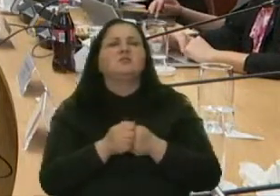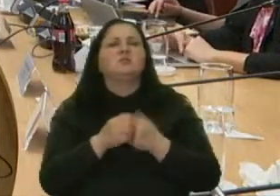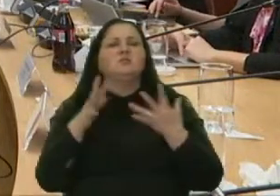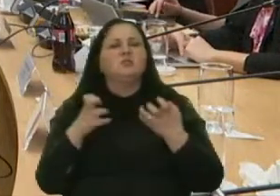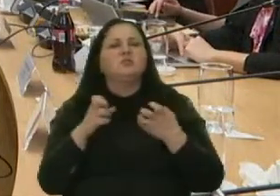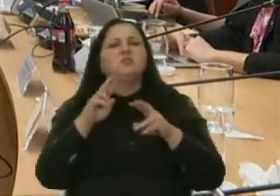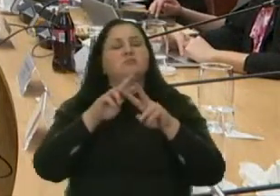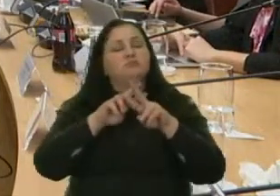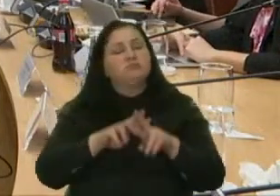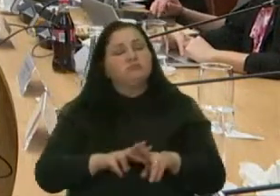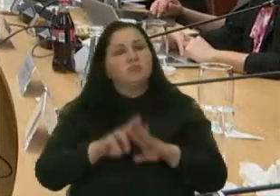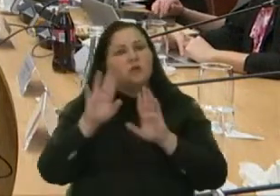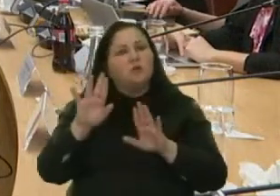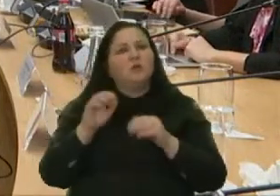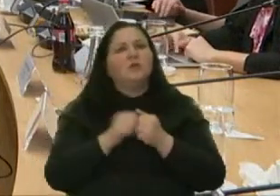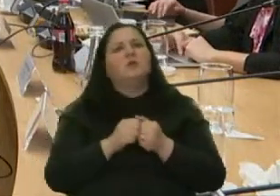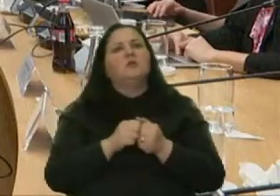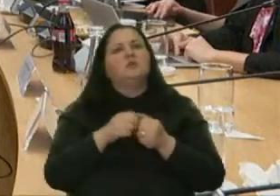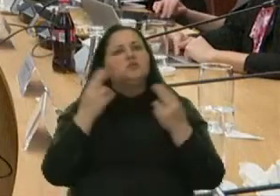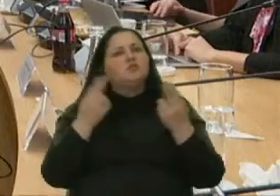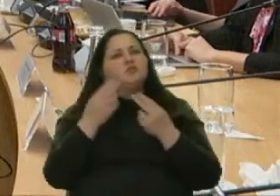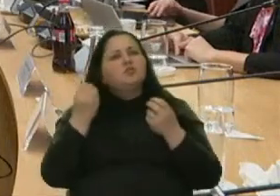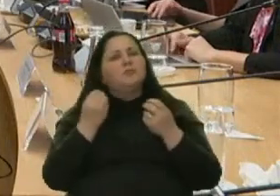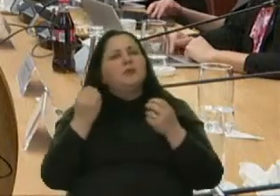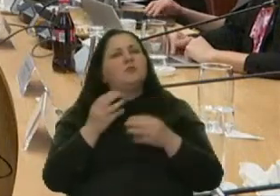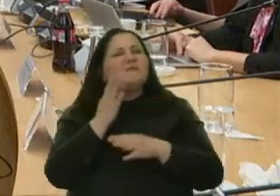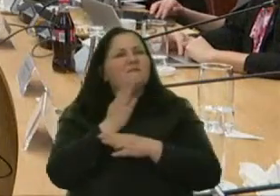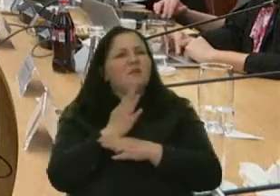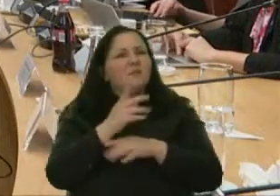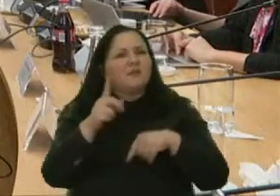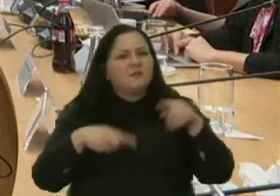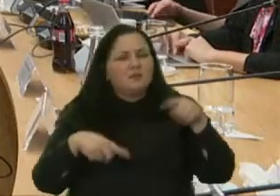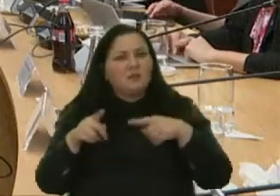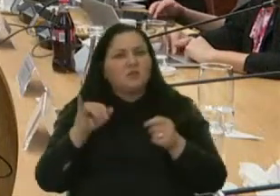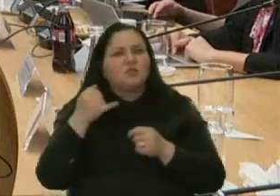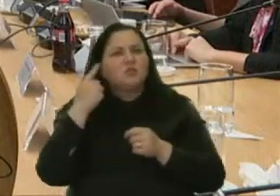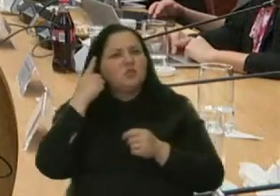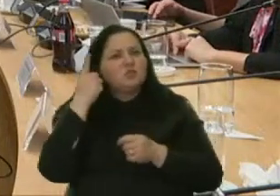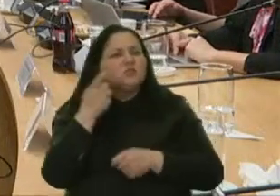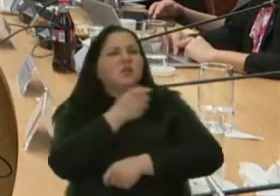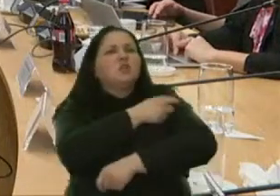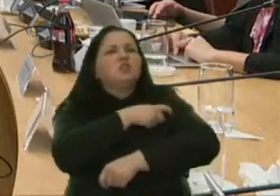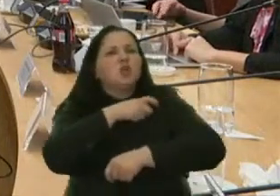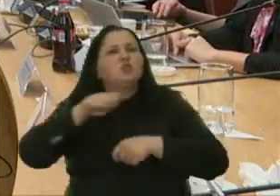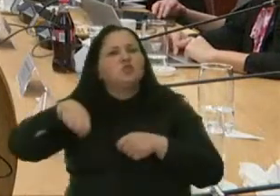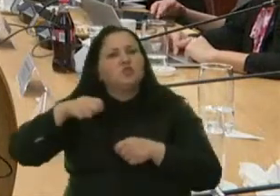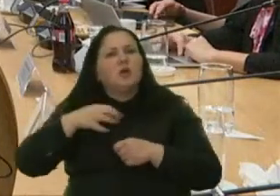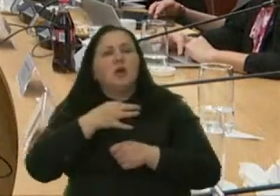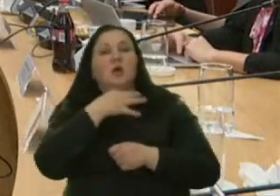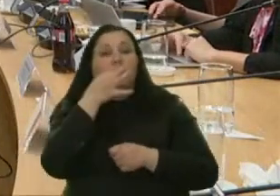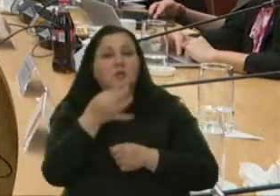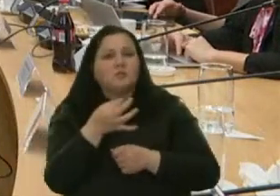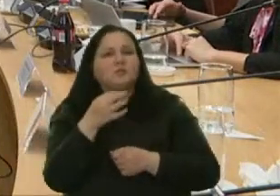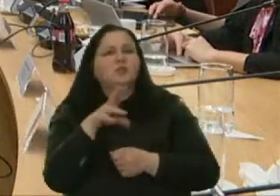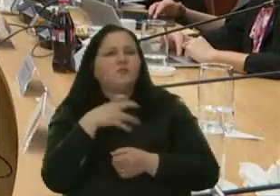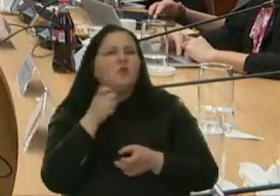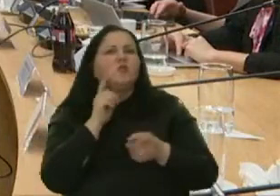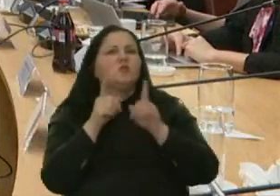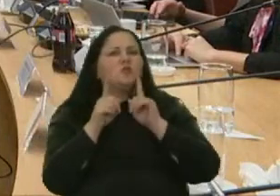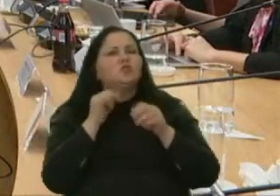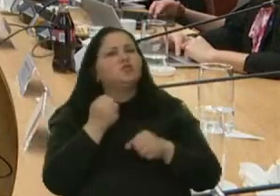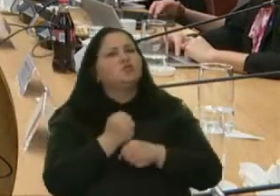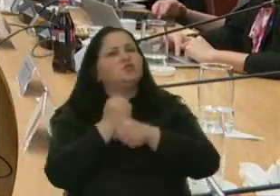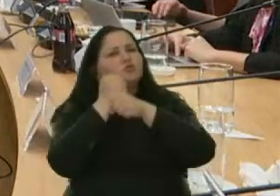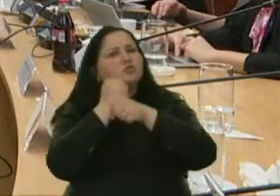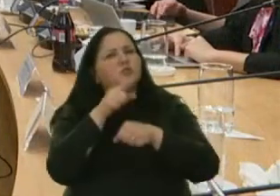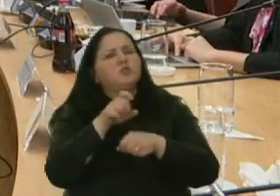lăsați acolo e și mai ușor pentru companiile de transport și știți bine că și Consiliul Județean mi a spus și ați recunoscut scut că au fost discuții și susțin